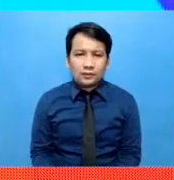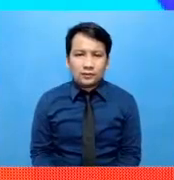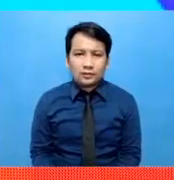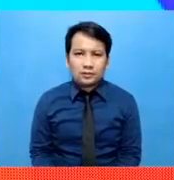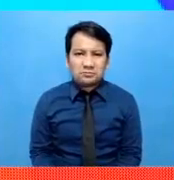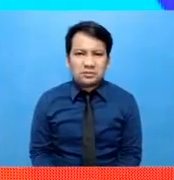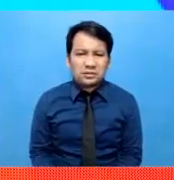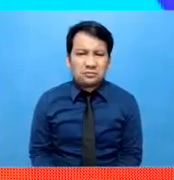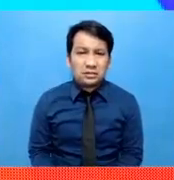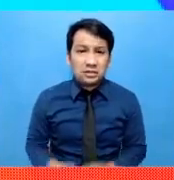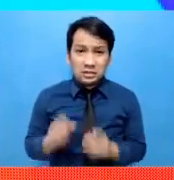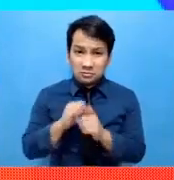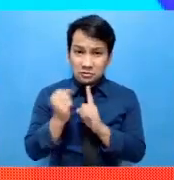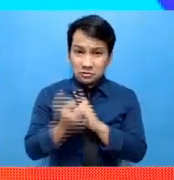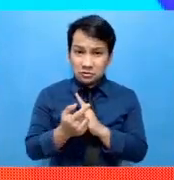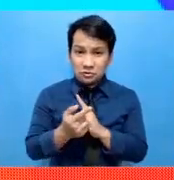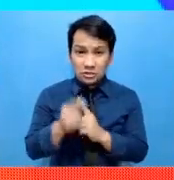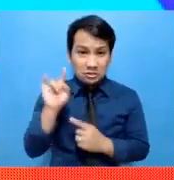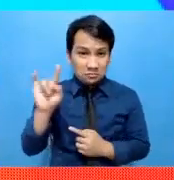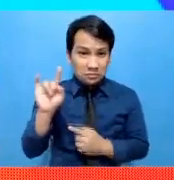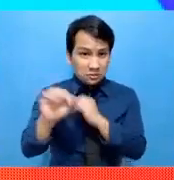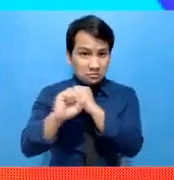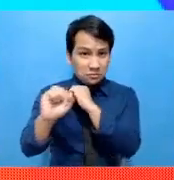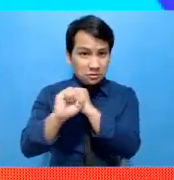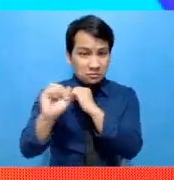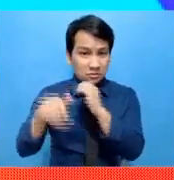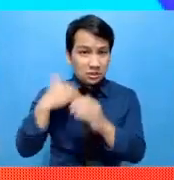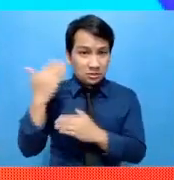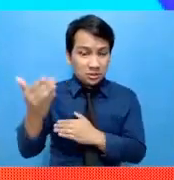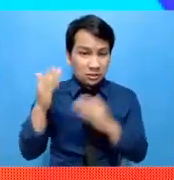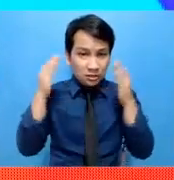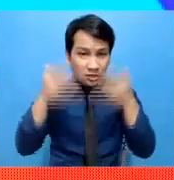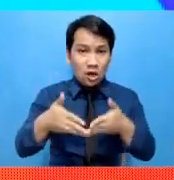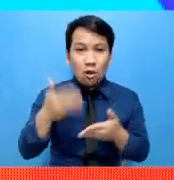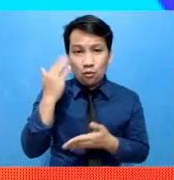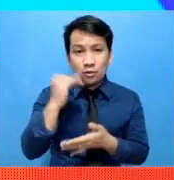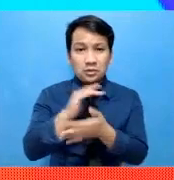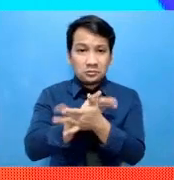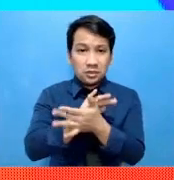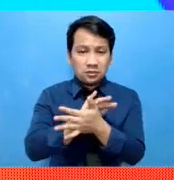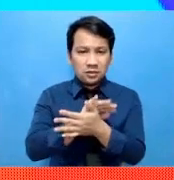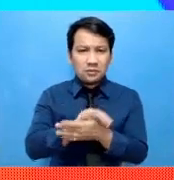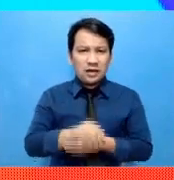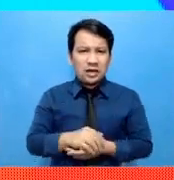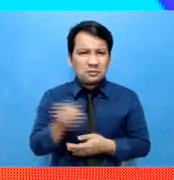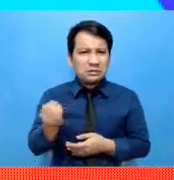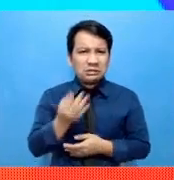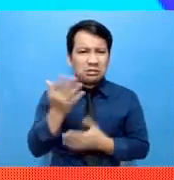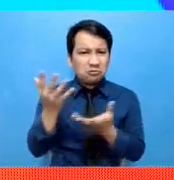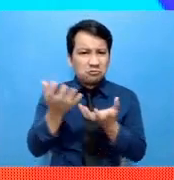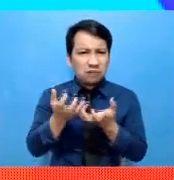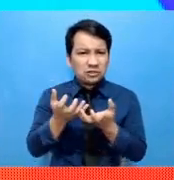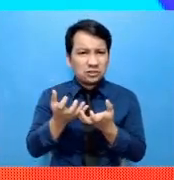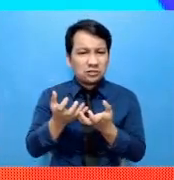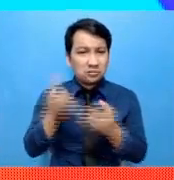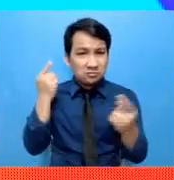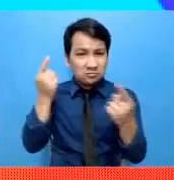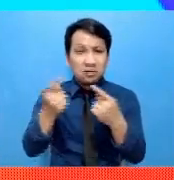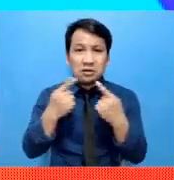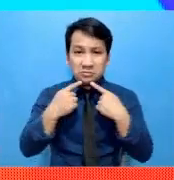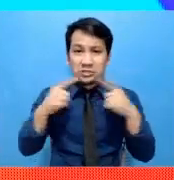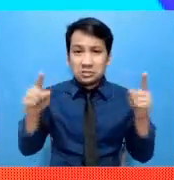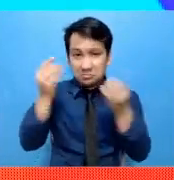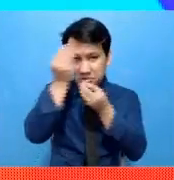Sa social media raw si Centro ang kampanya sa susunod na taon dahil sa pandemya. Ang ilang nag-ambisyon nagsimula ng